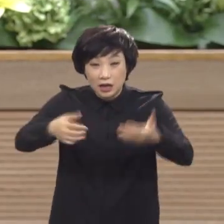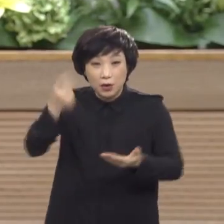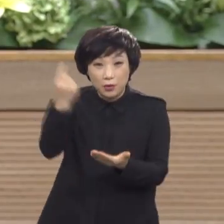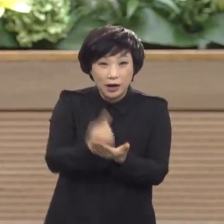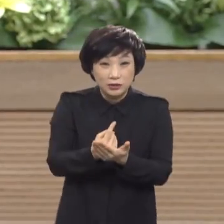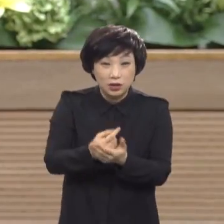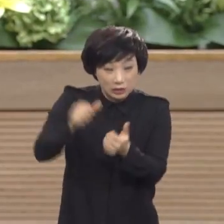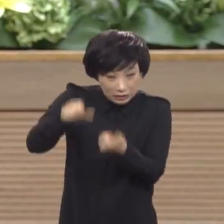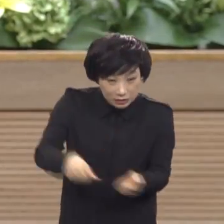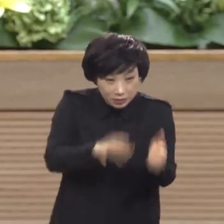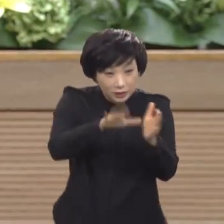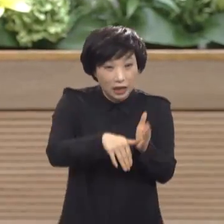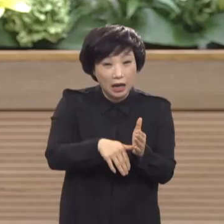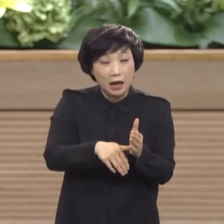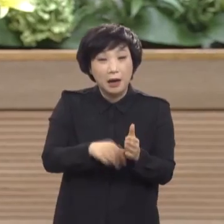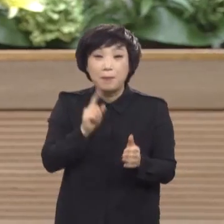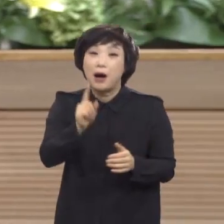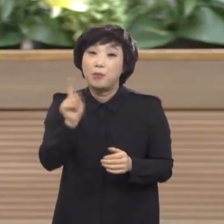어린 양을 보라.